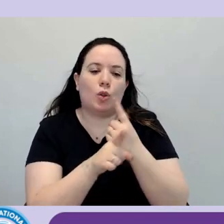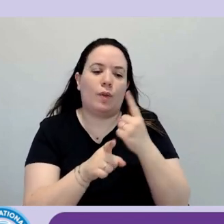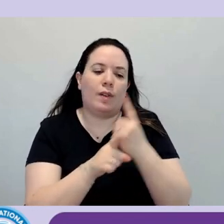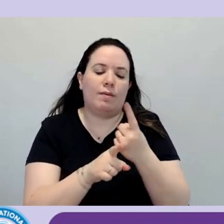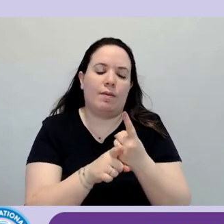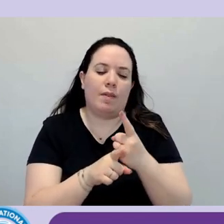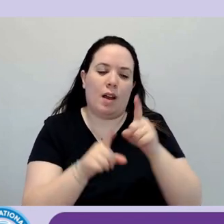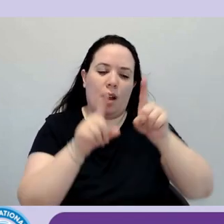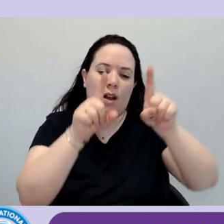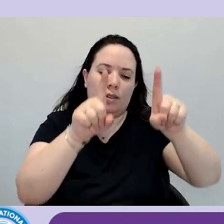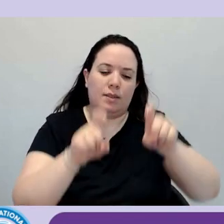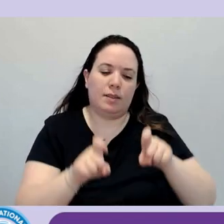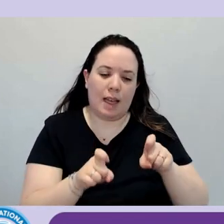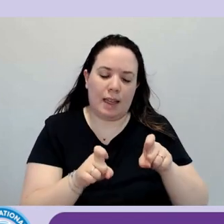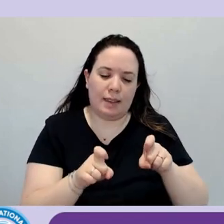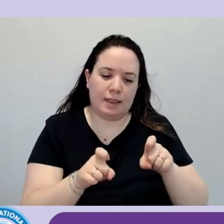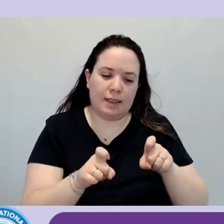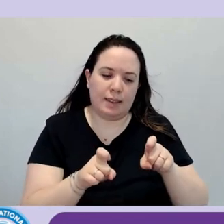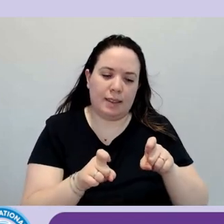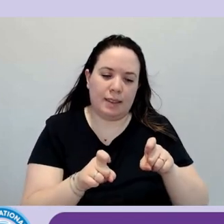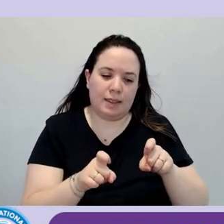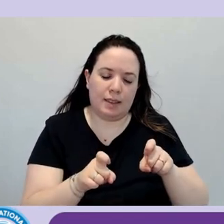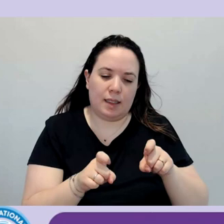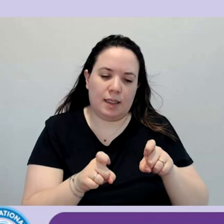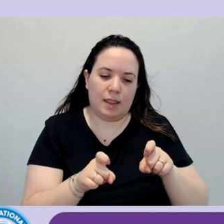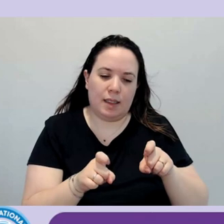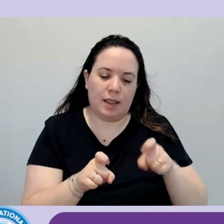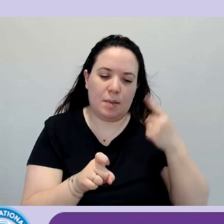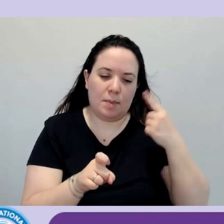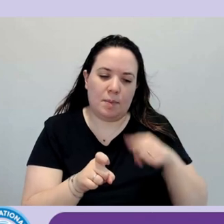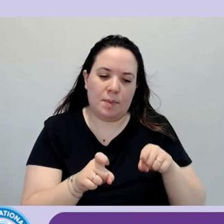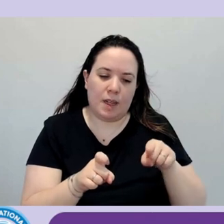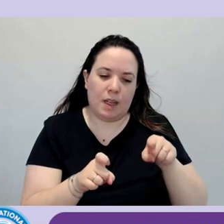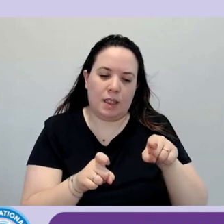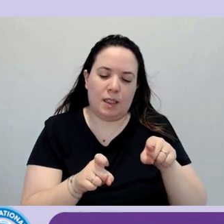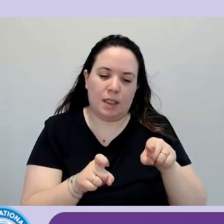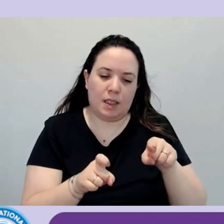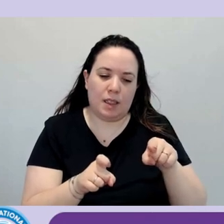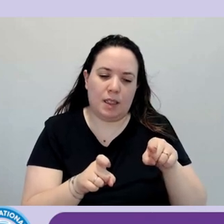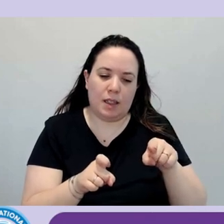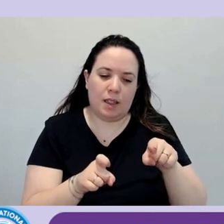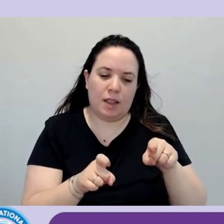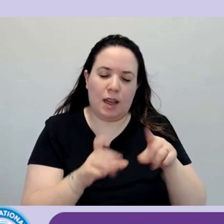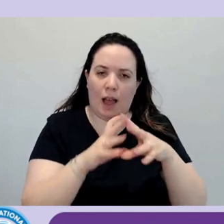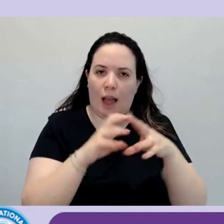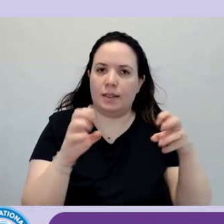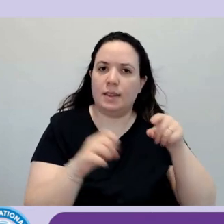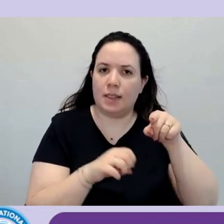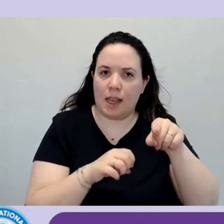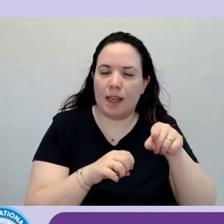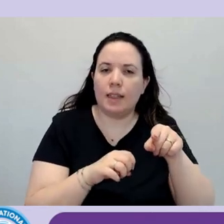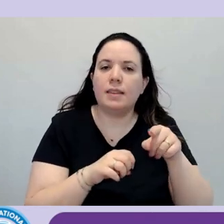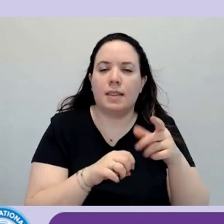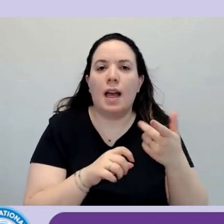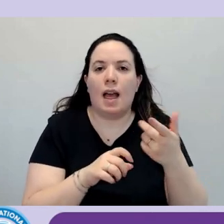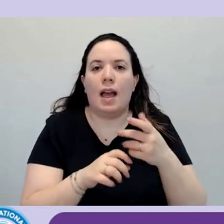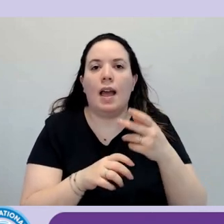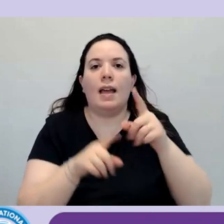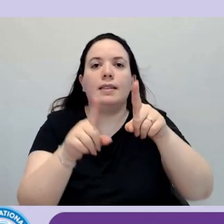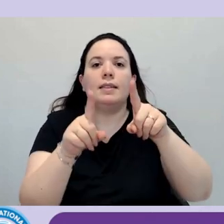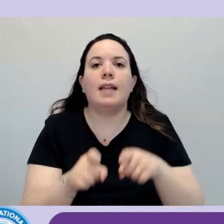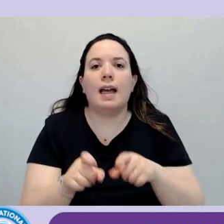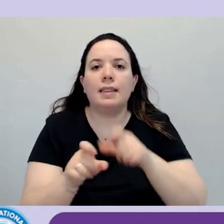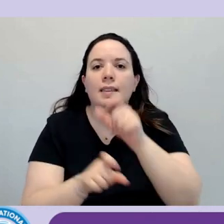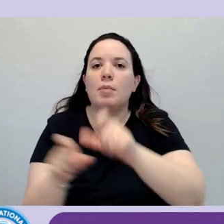verifiche di dover condurre delle verifiche e le le verifiche stesse condotte dalle persone non vedenti purtroppo